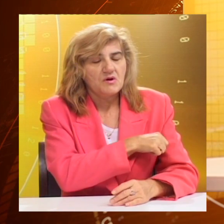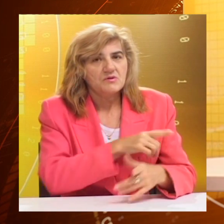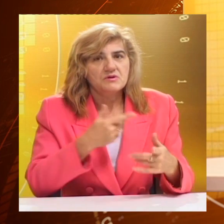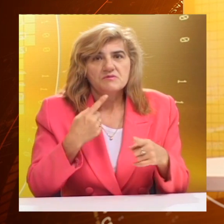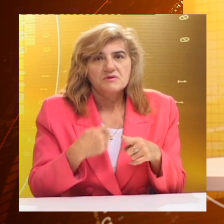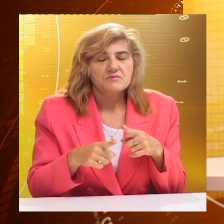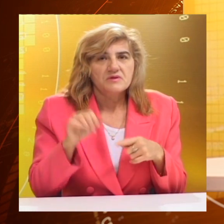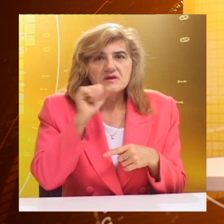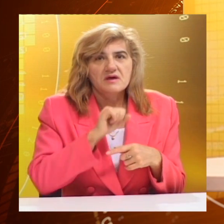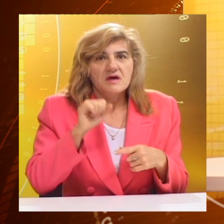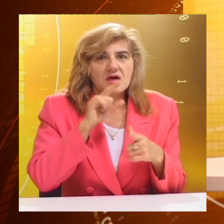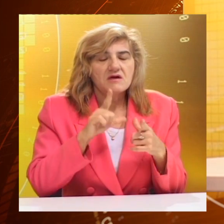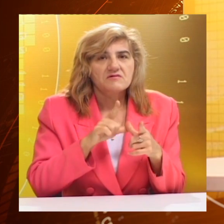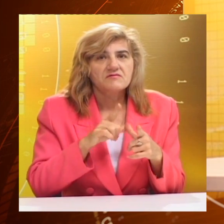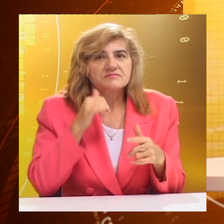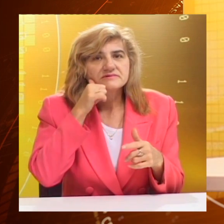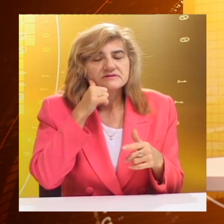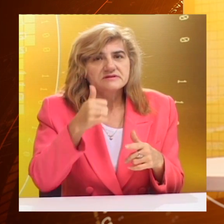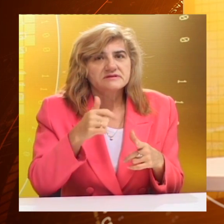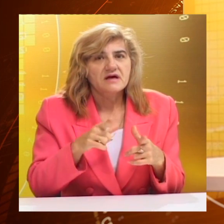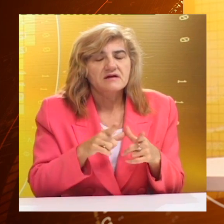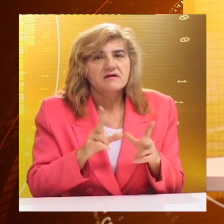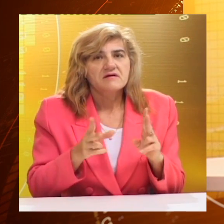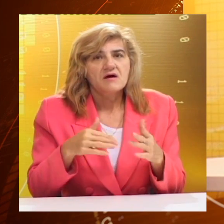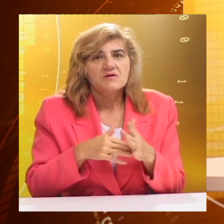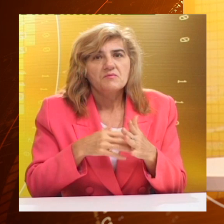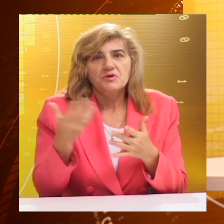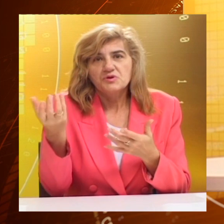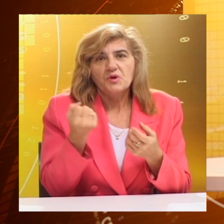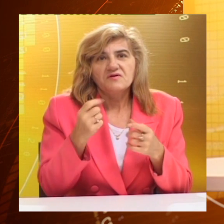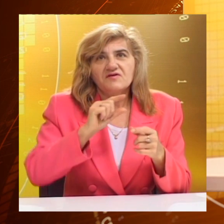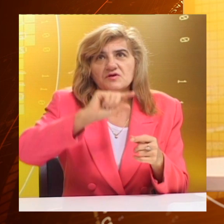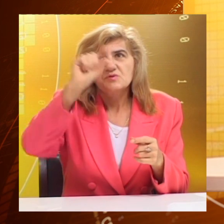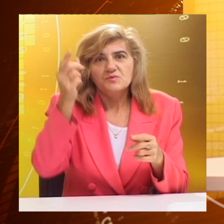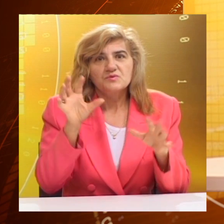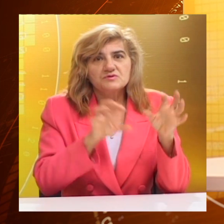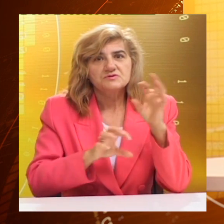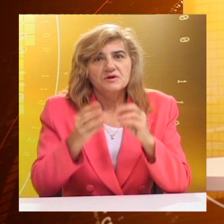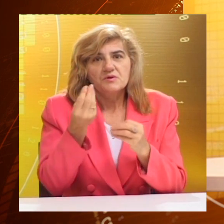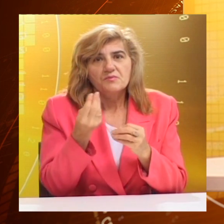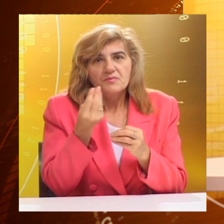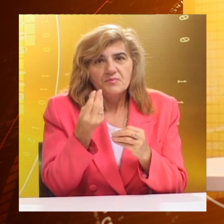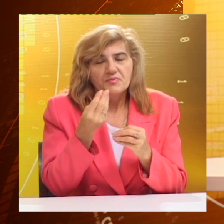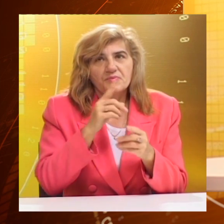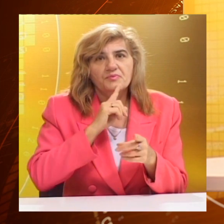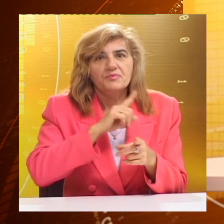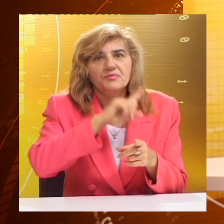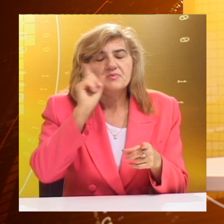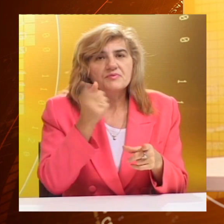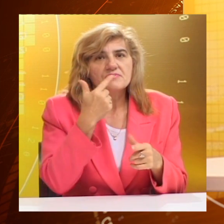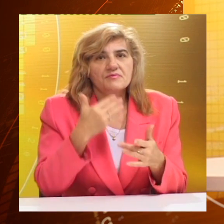Ovogodišnji slogan povodom Evropskog dana autizma je maštom i prijateljstvom dohvatimo dugu. Manifestaciji koja je održana u prostorijama